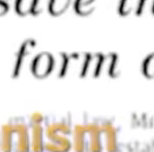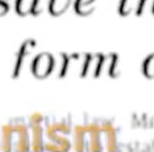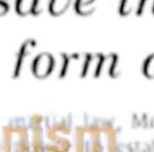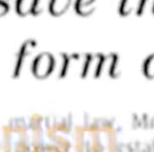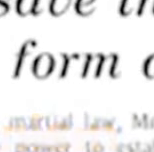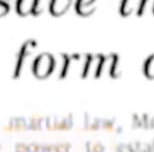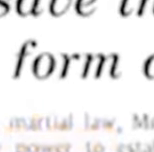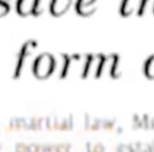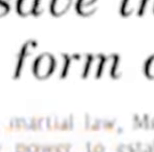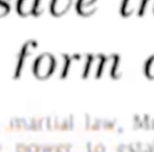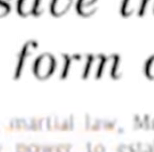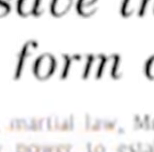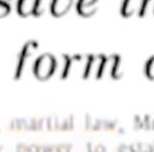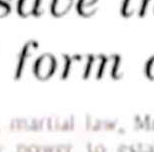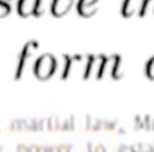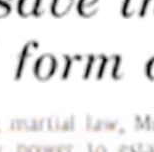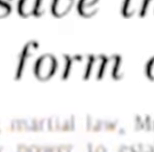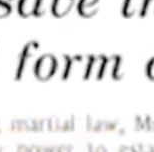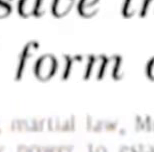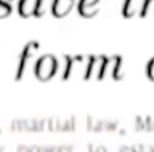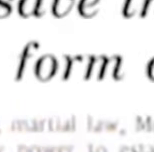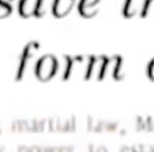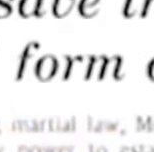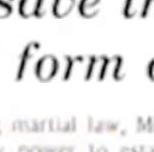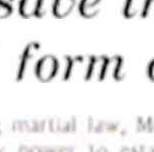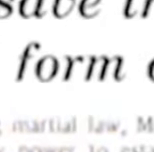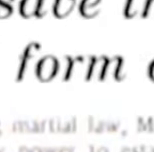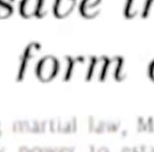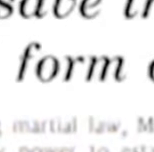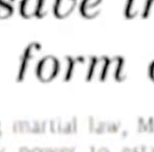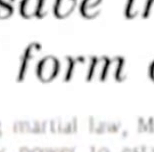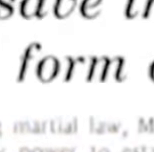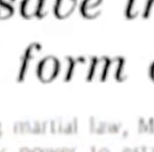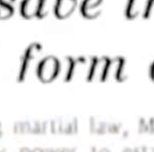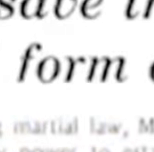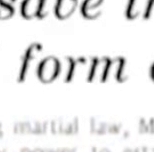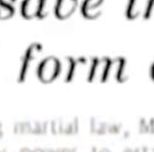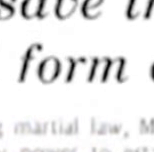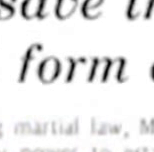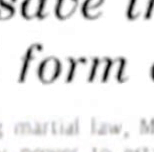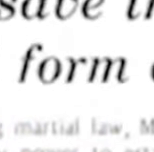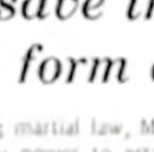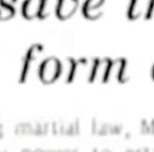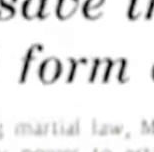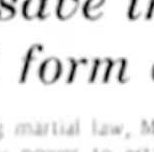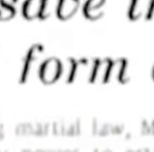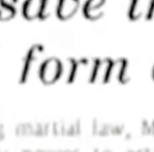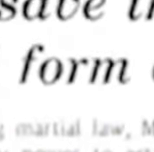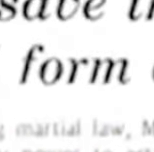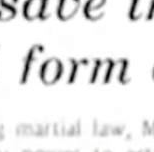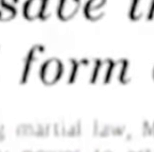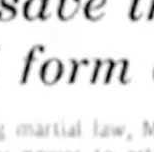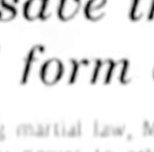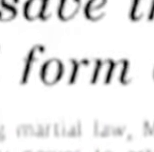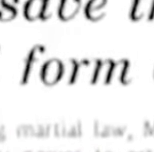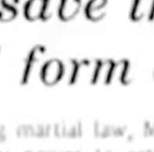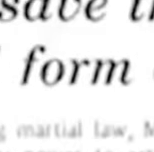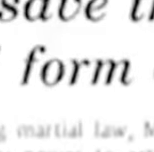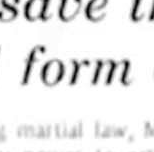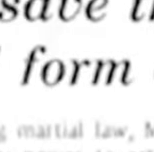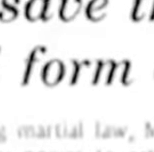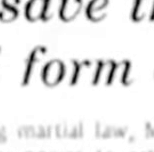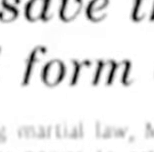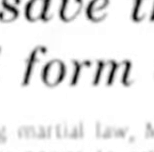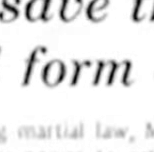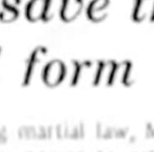authoritarianism. That is why when he declared martial law, sinabi niya, yun nga ang sinabi ko ng estudyante ko, that should give